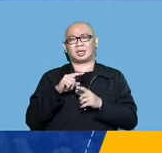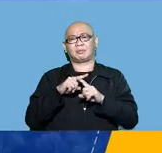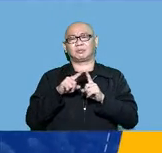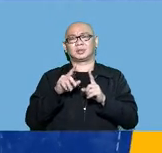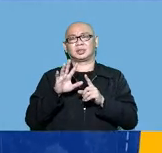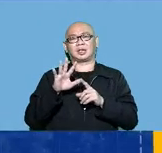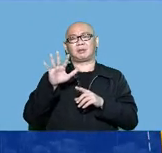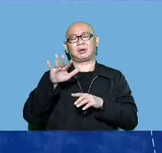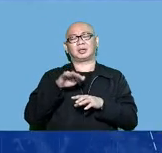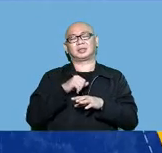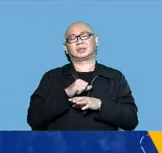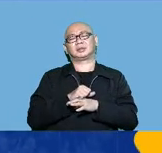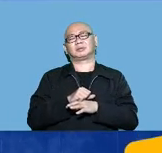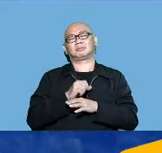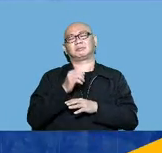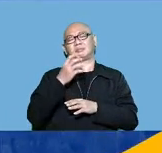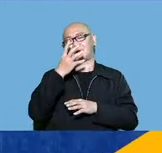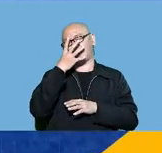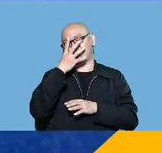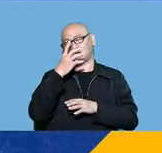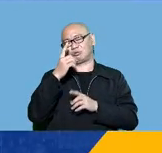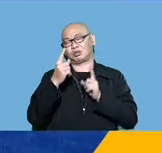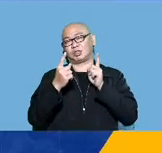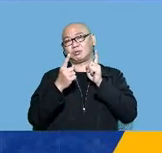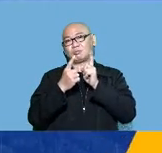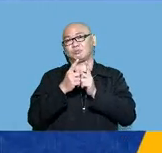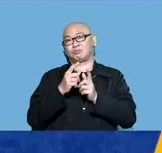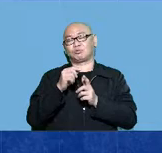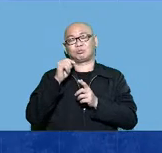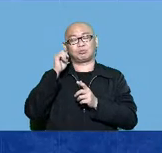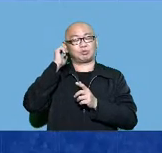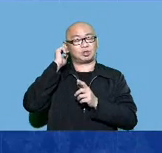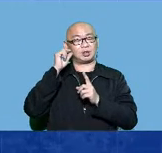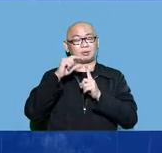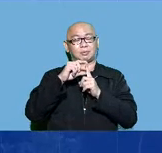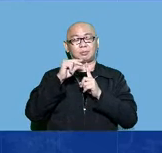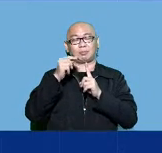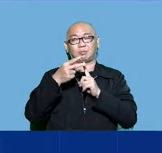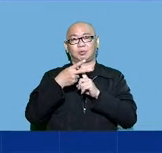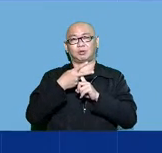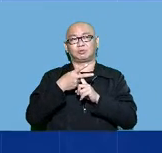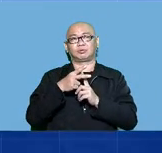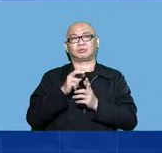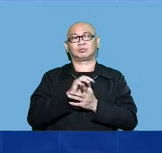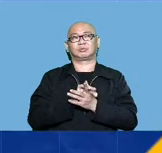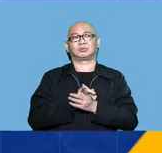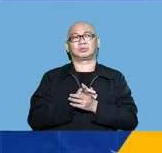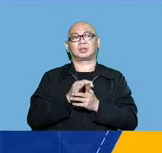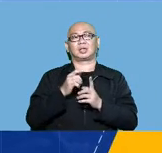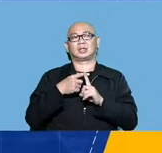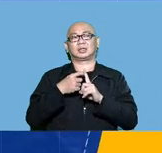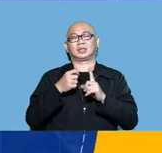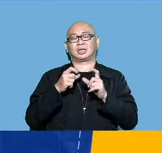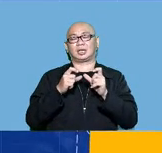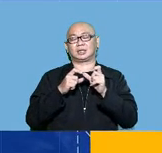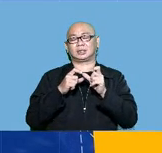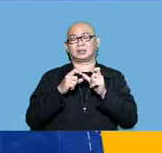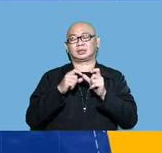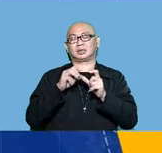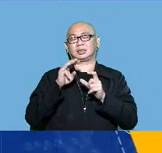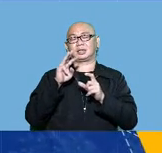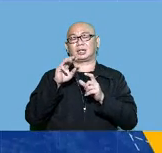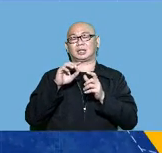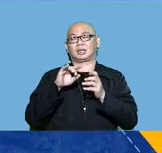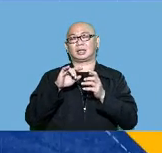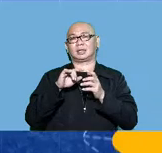enggak kepanggil saya. Malu saya ketemu putrinya. Prof Mungin itu pinter sekali dari S3 Teknik